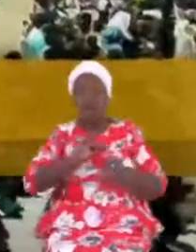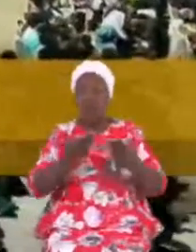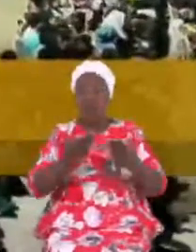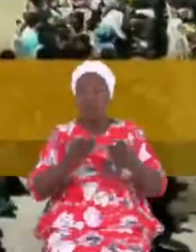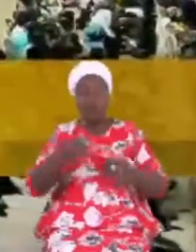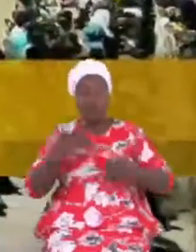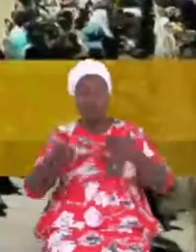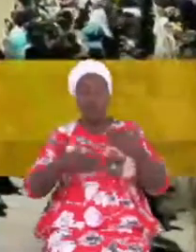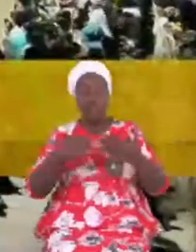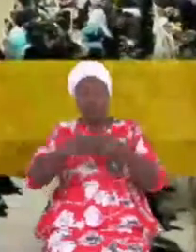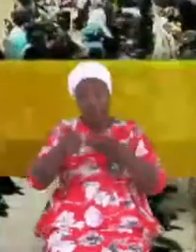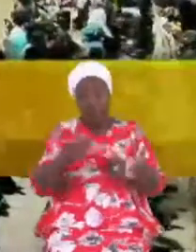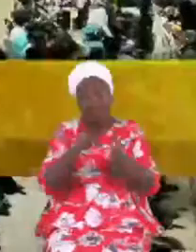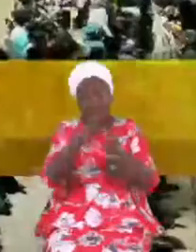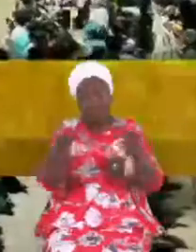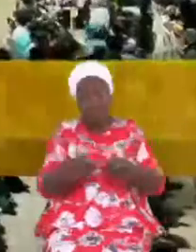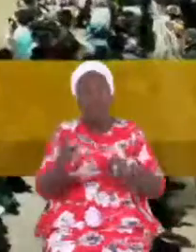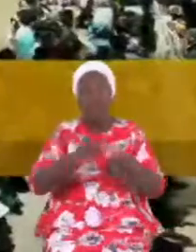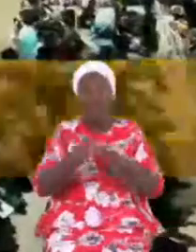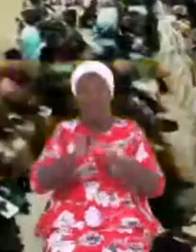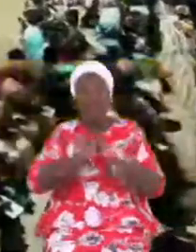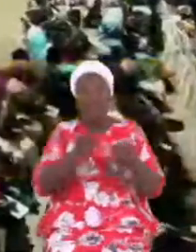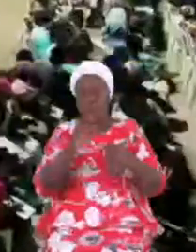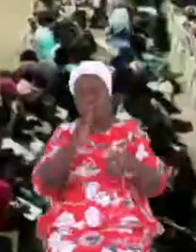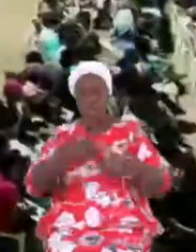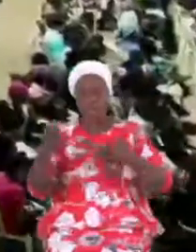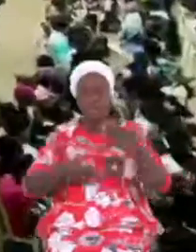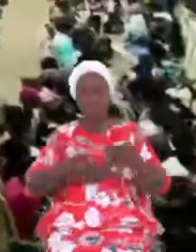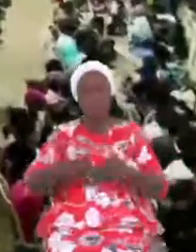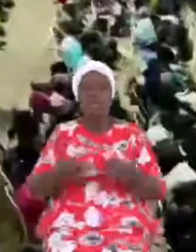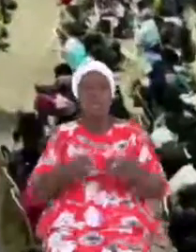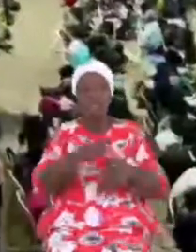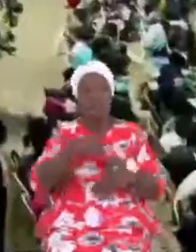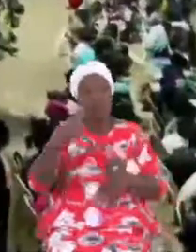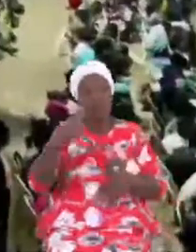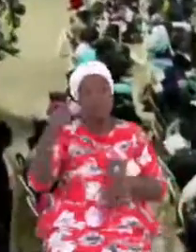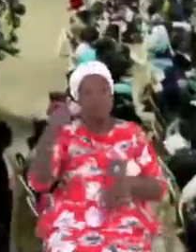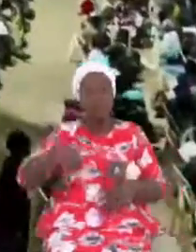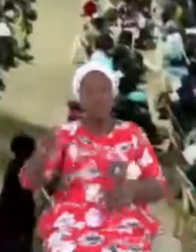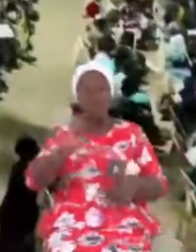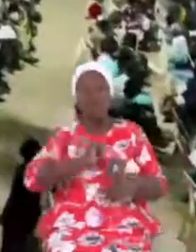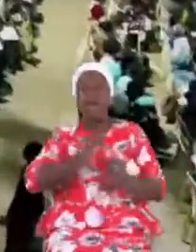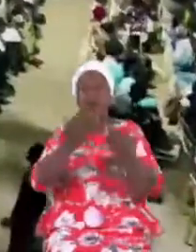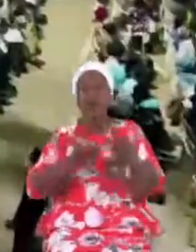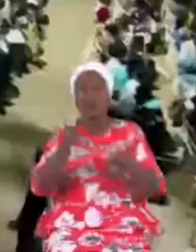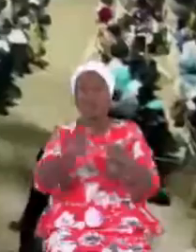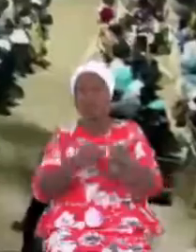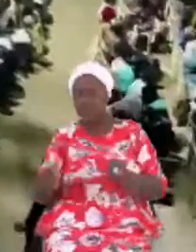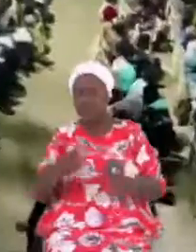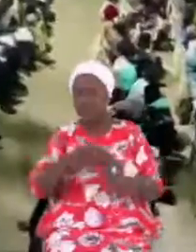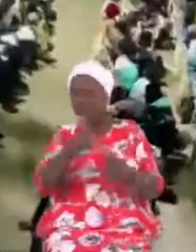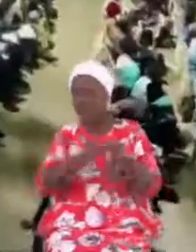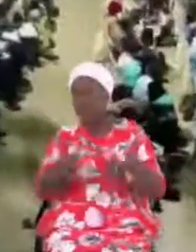heureux et dans l'au-delà. Je veux être heureux maintenant, je veux être heureux pour l'éternité. Je veux que toute